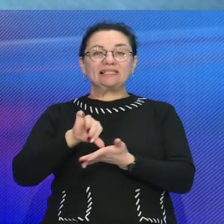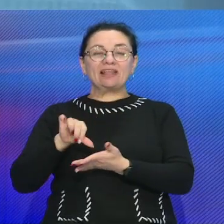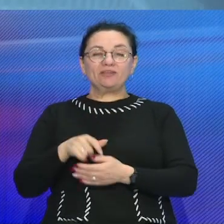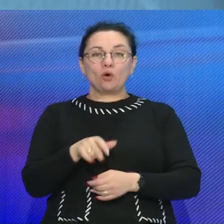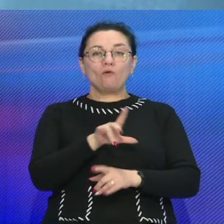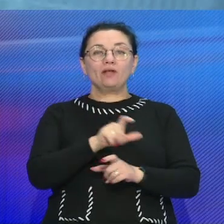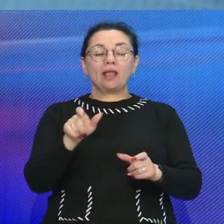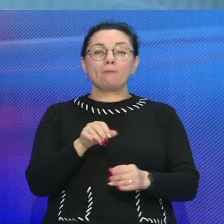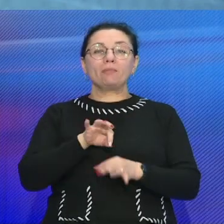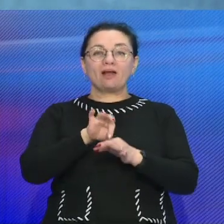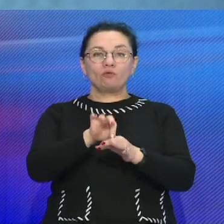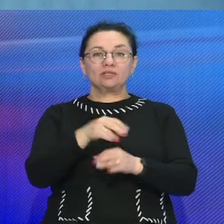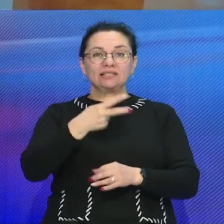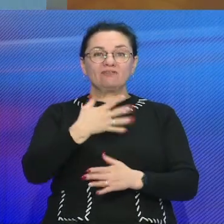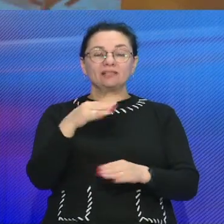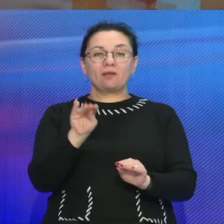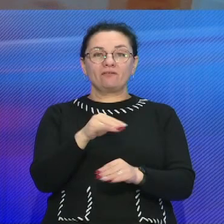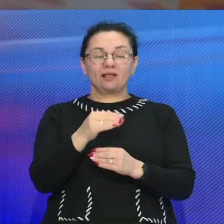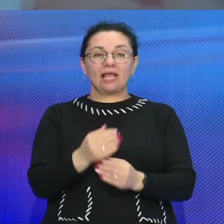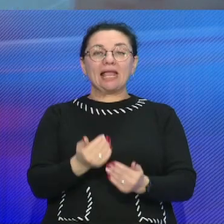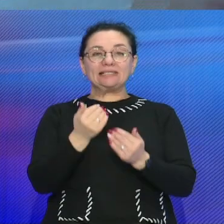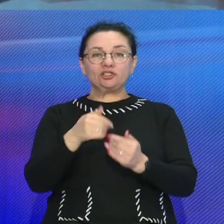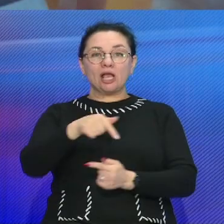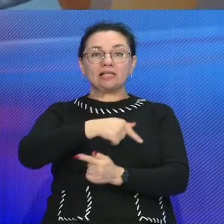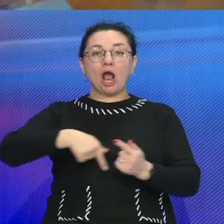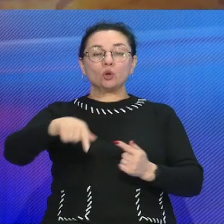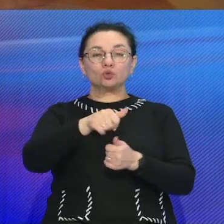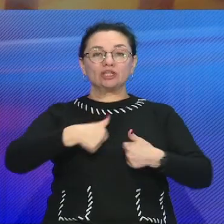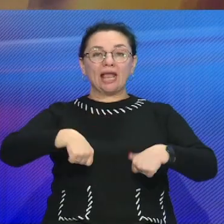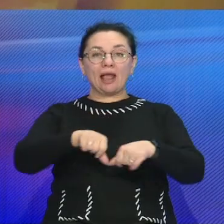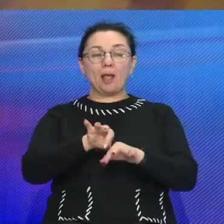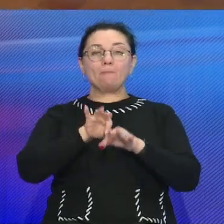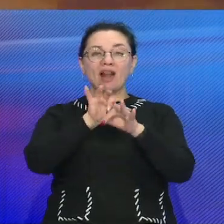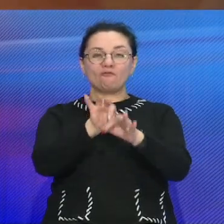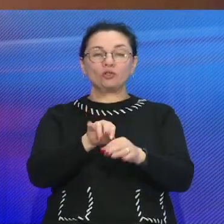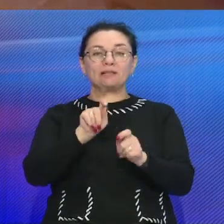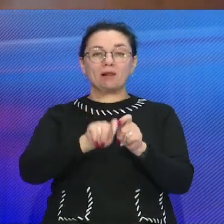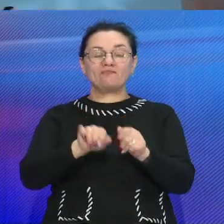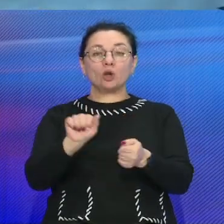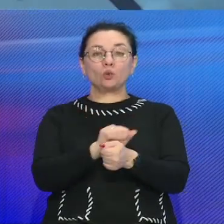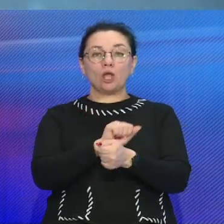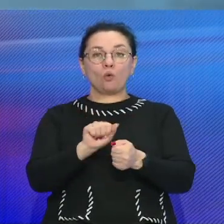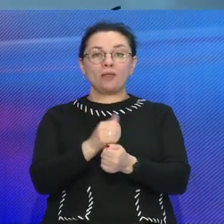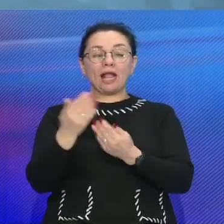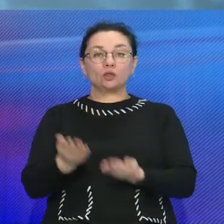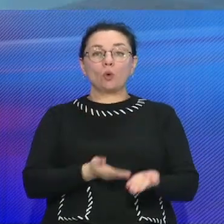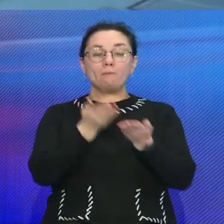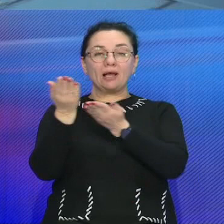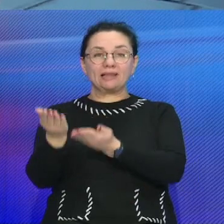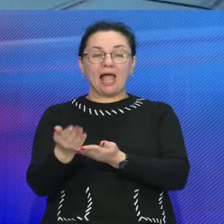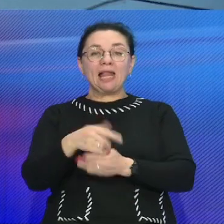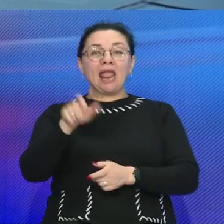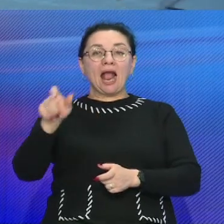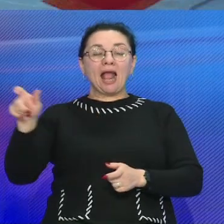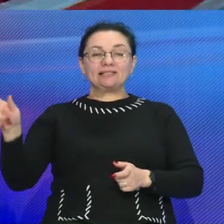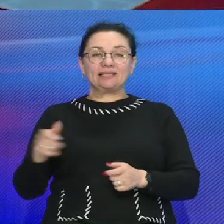пройдзе 25 лютага. Зараз акруговыя камісіі праводзяць праверку дакументаў, якія падалі прэтэндэнты на дэпутацкую